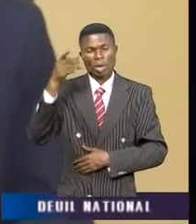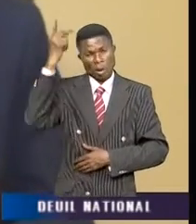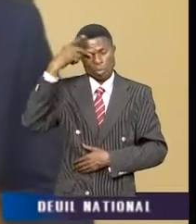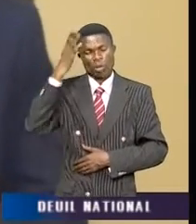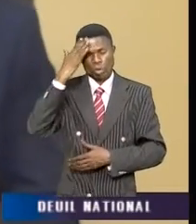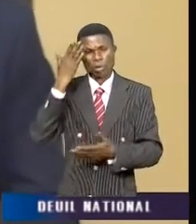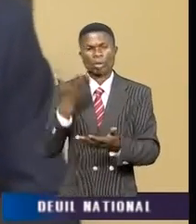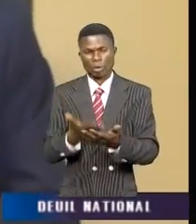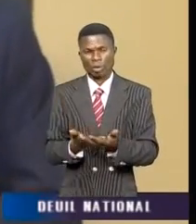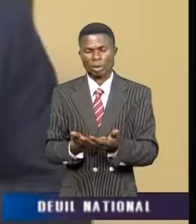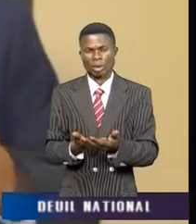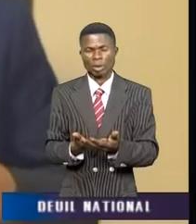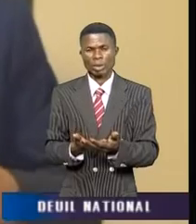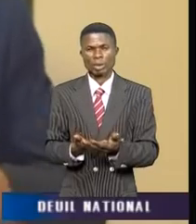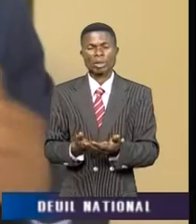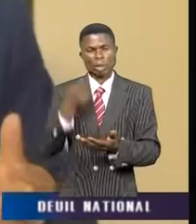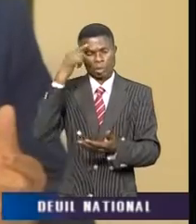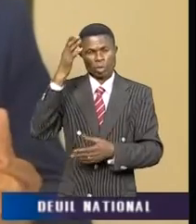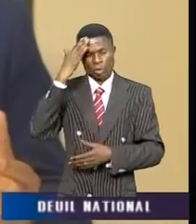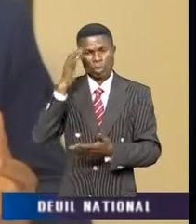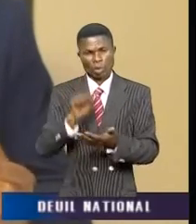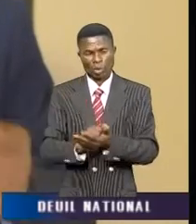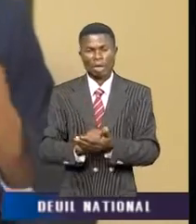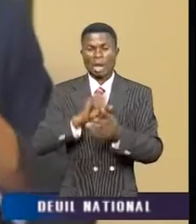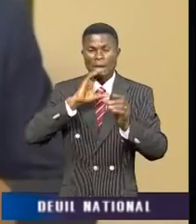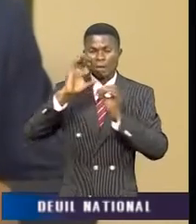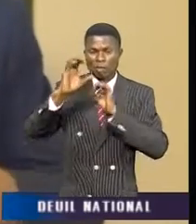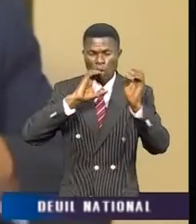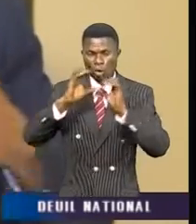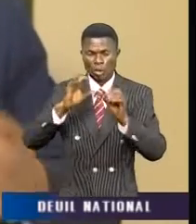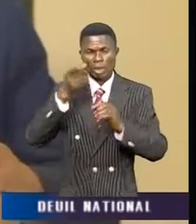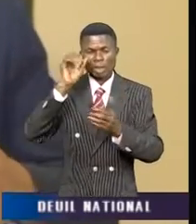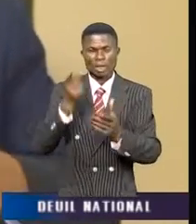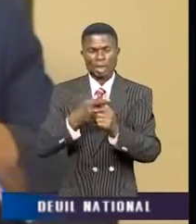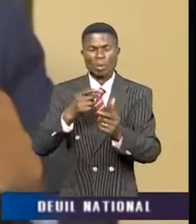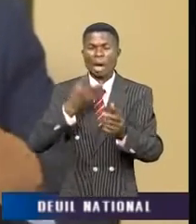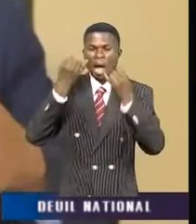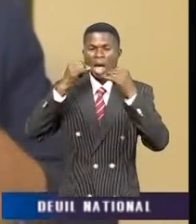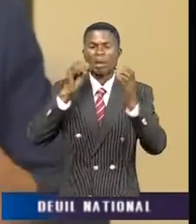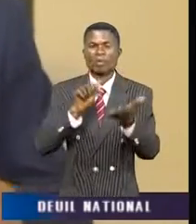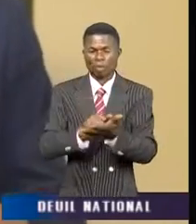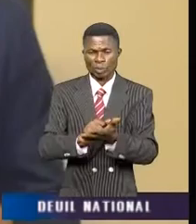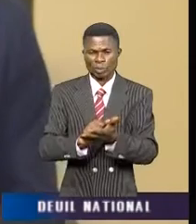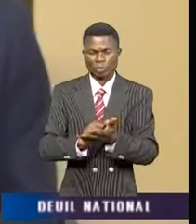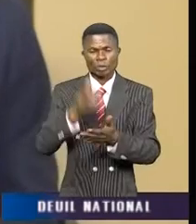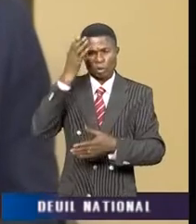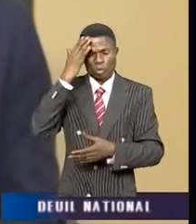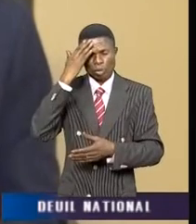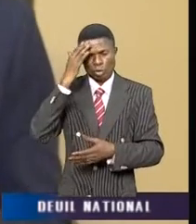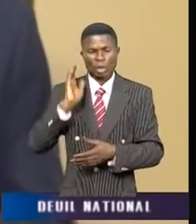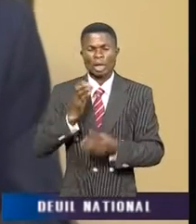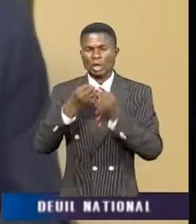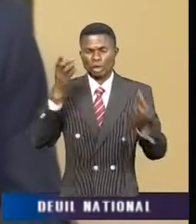politique doit le savoir. Et pour le savoir, il faut communiquer. C'est la première chose, communiquer, faire connaître notre